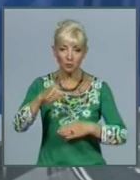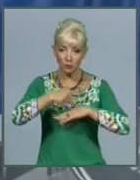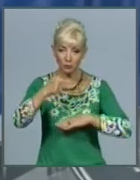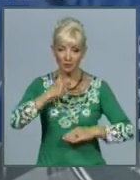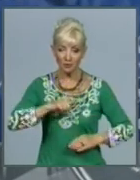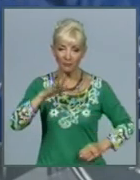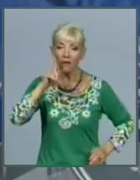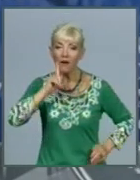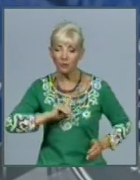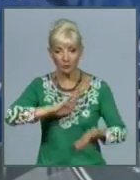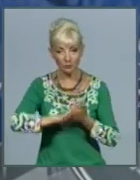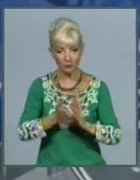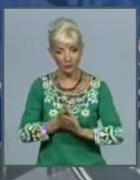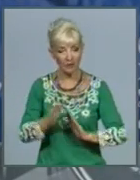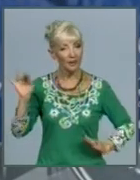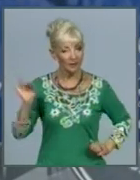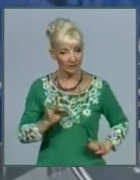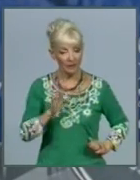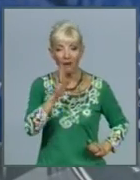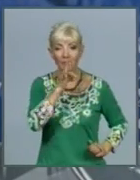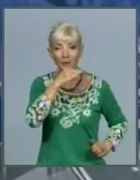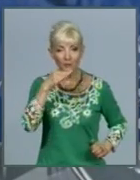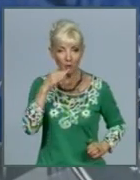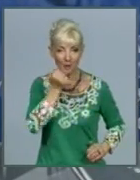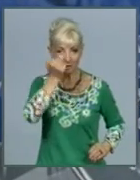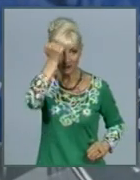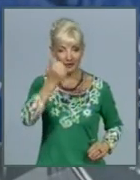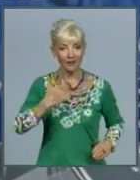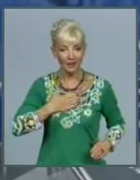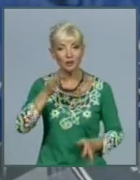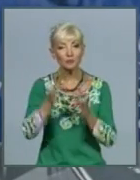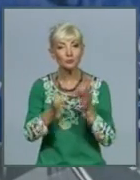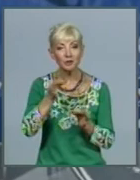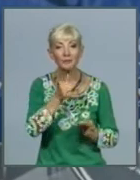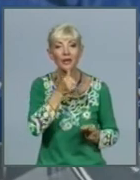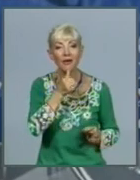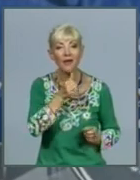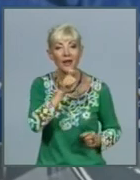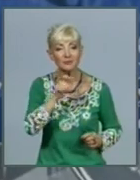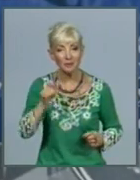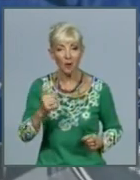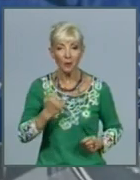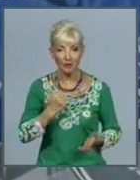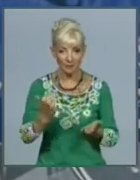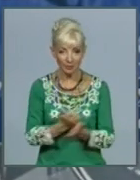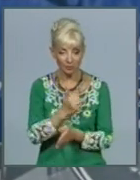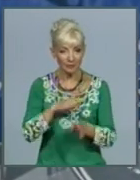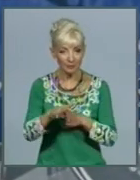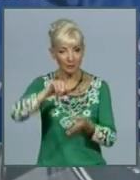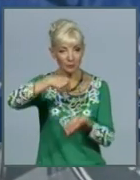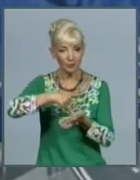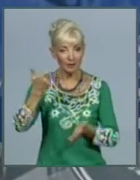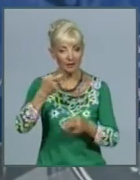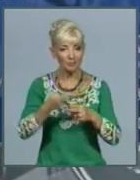умовах. И во многом благодаря нашим судебным экспертам у нас получается сделать город Харьков безопасным городом.